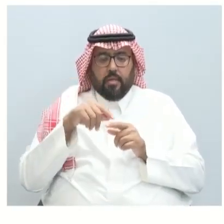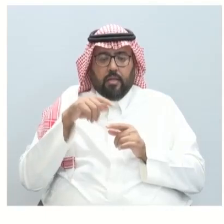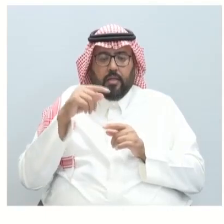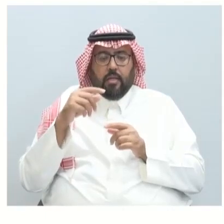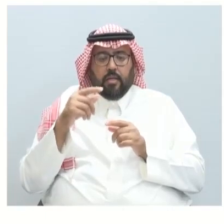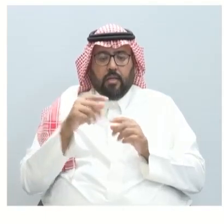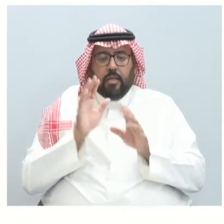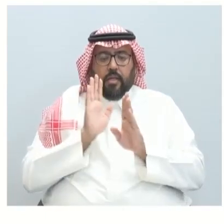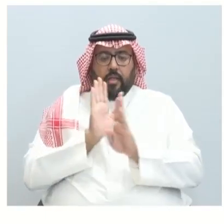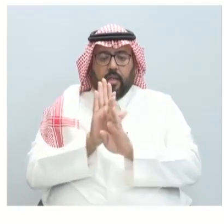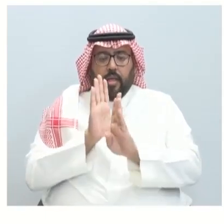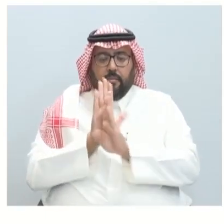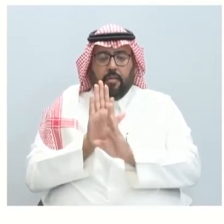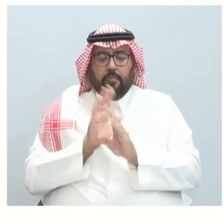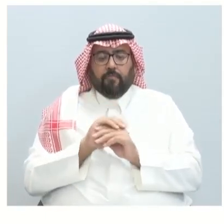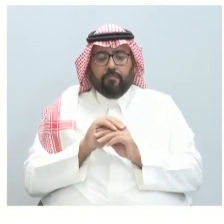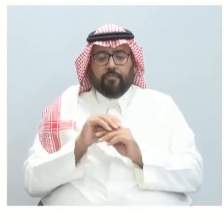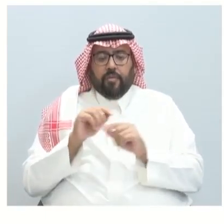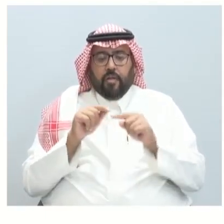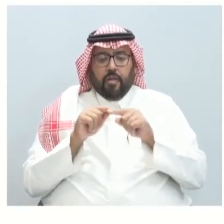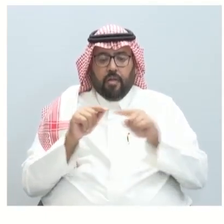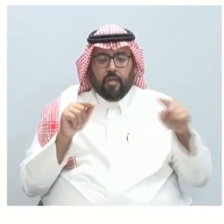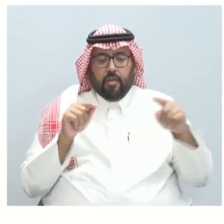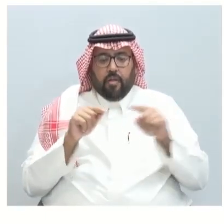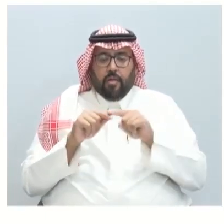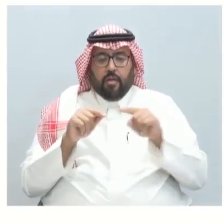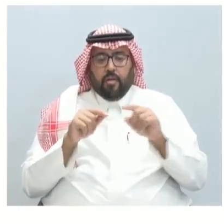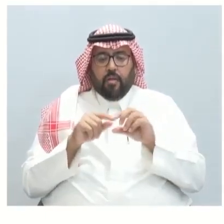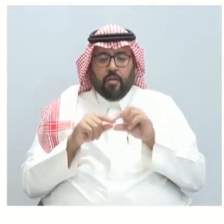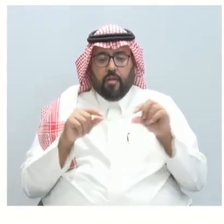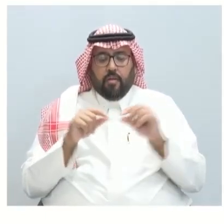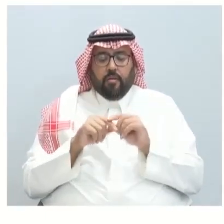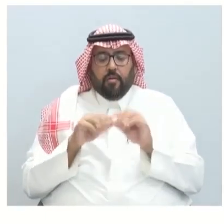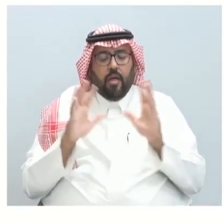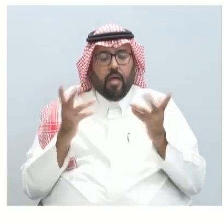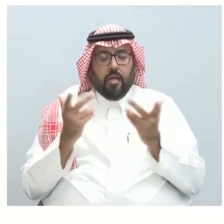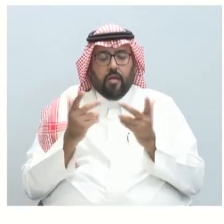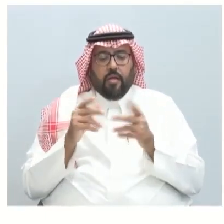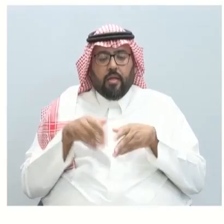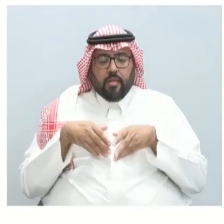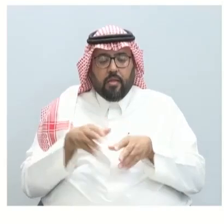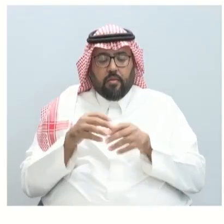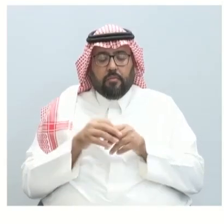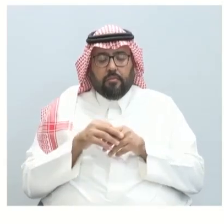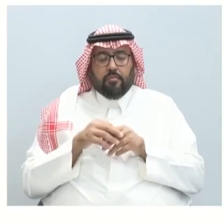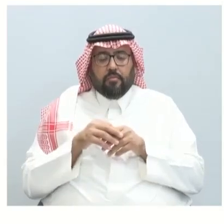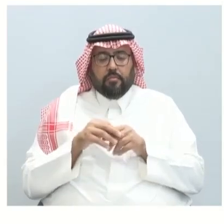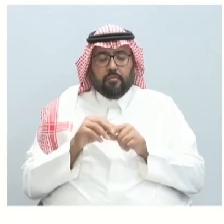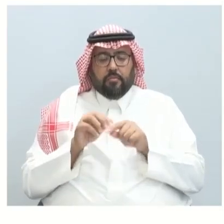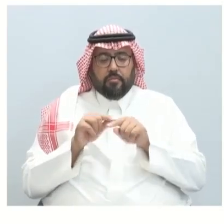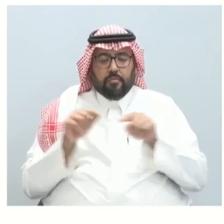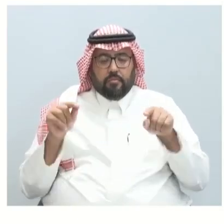داعمه تمتد من العجله الى طرفها فاي الطرق الاتيه يمكن